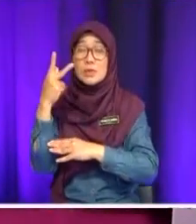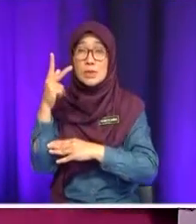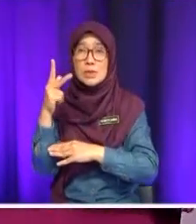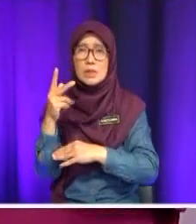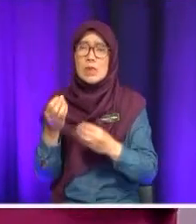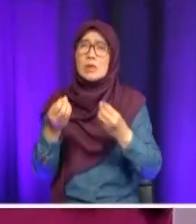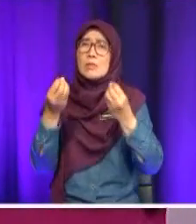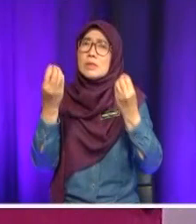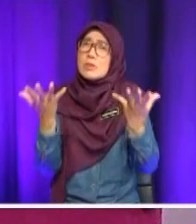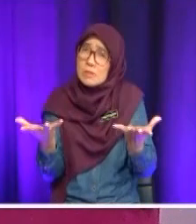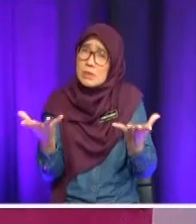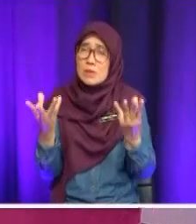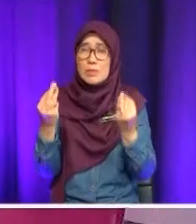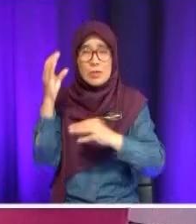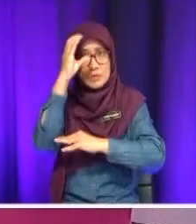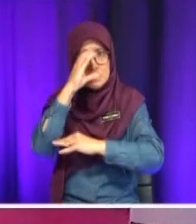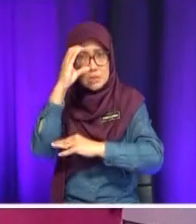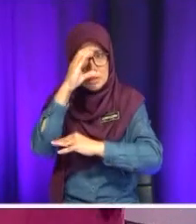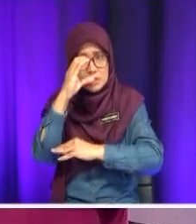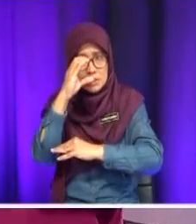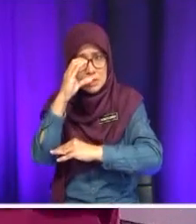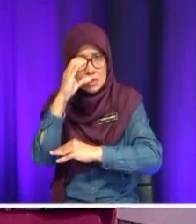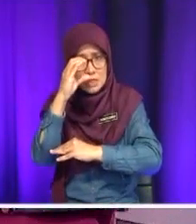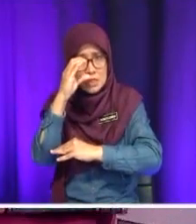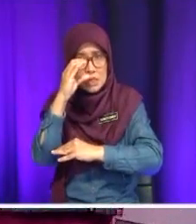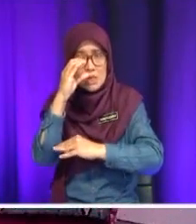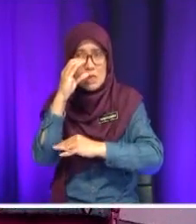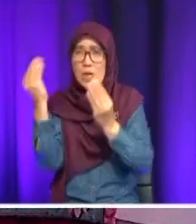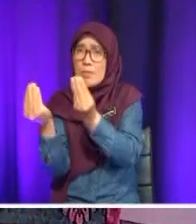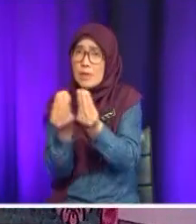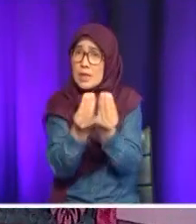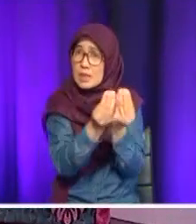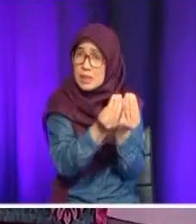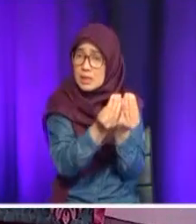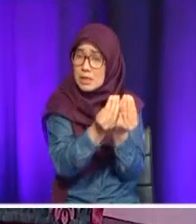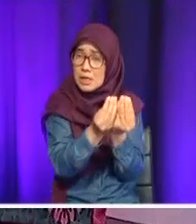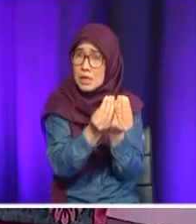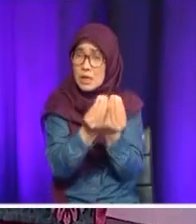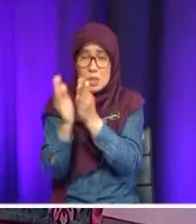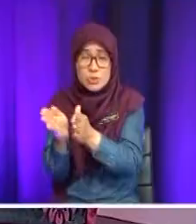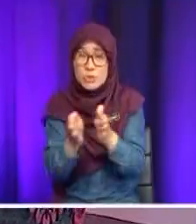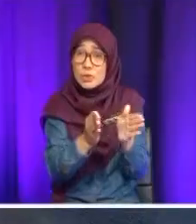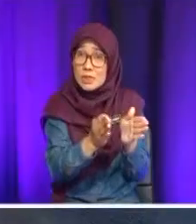keseluruhannya untuk tiga objek yaitu di sini berbeda